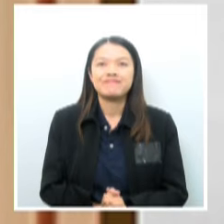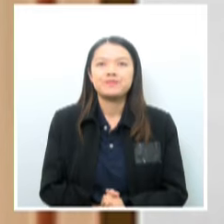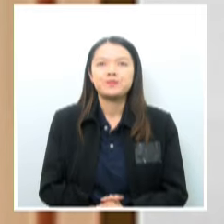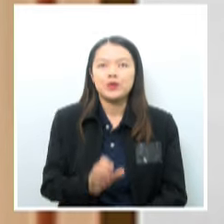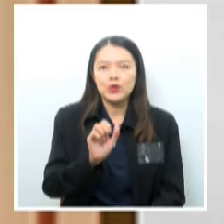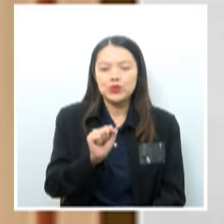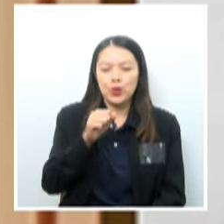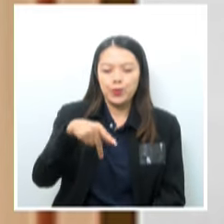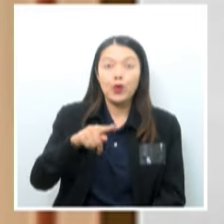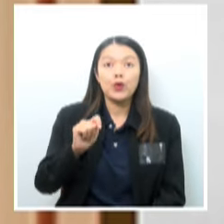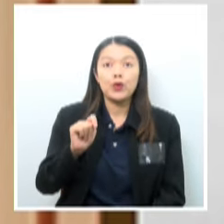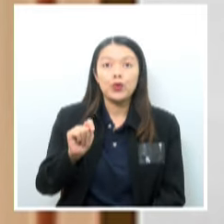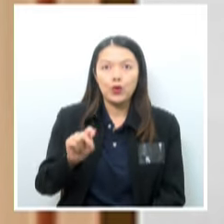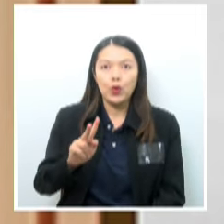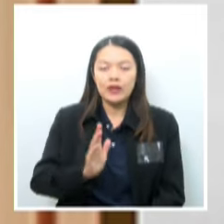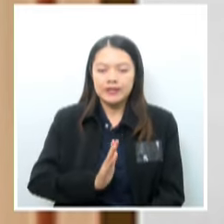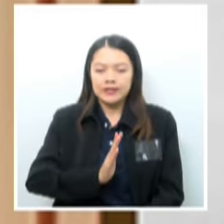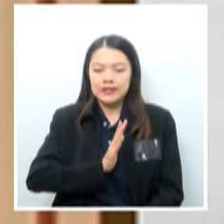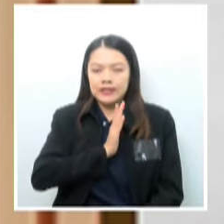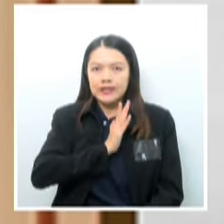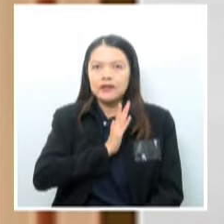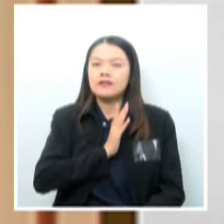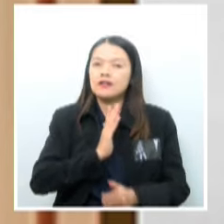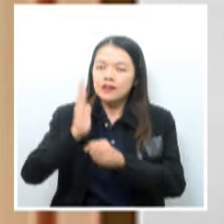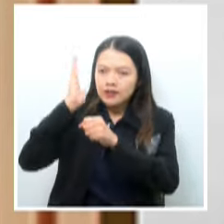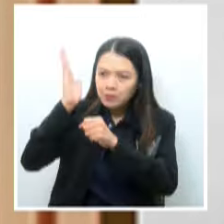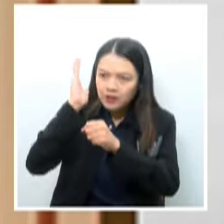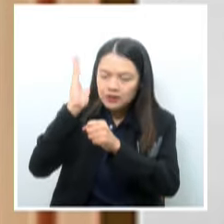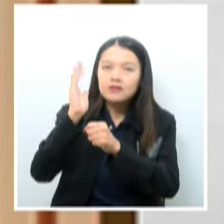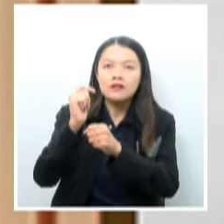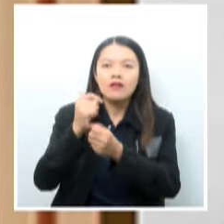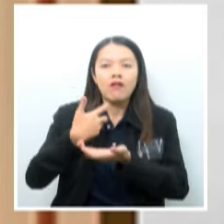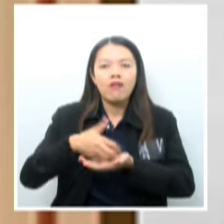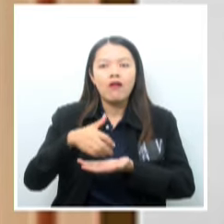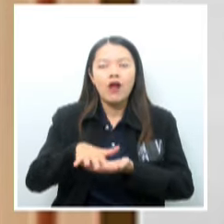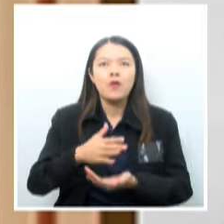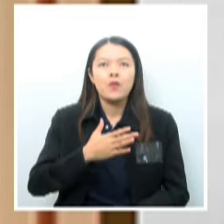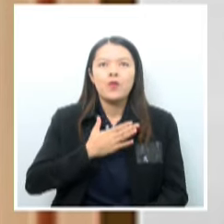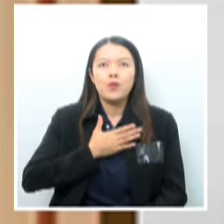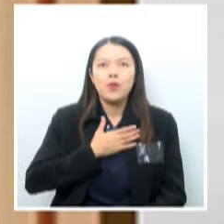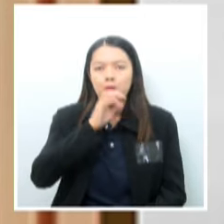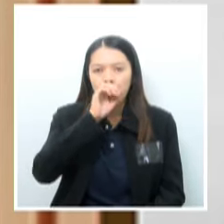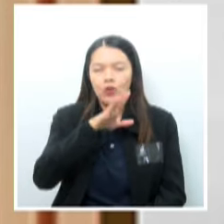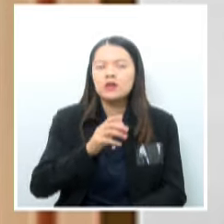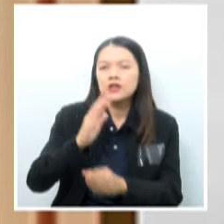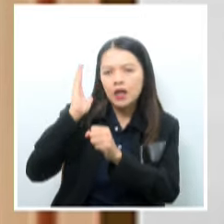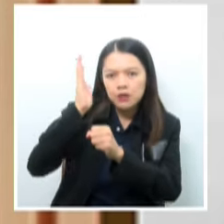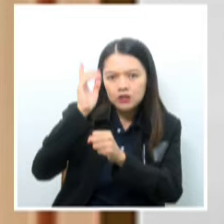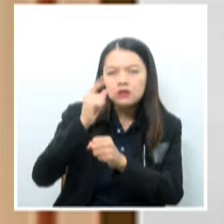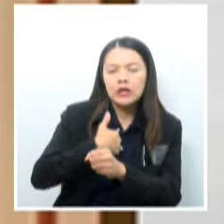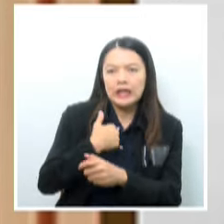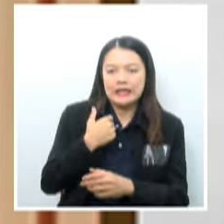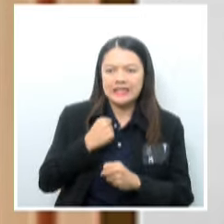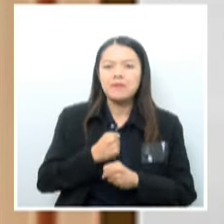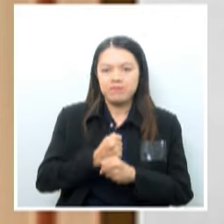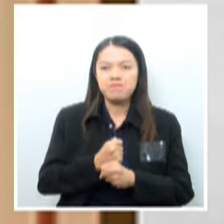ครับที่ท่านได้ให้เกียรตินะครับมานำเสนอเนี่ยผมกำลังจะบอกว่าเป็นการนำเสนอในเรื่องที่เราทำ